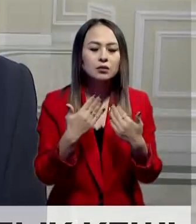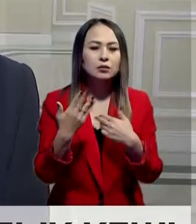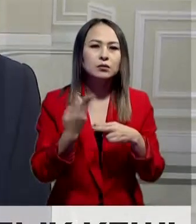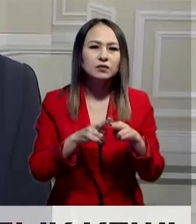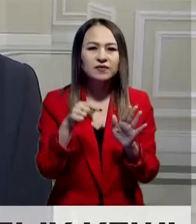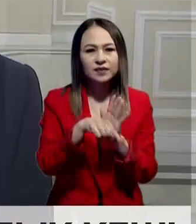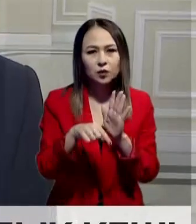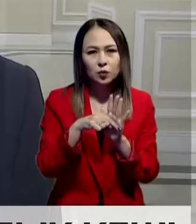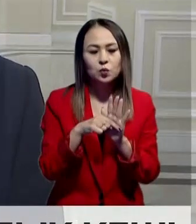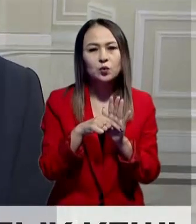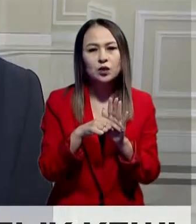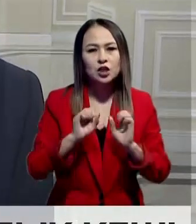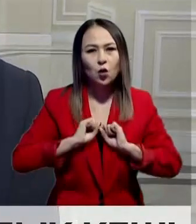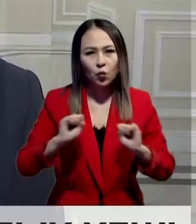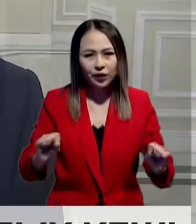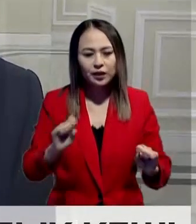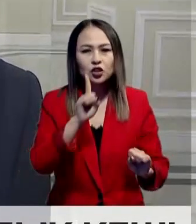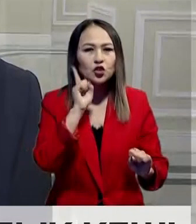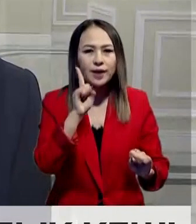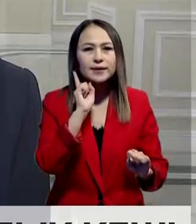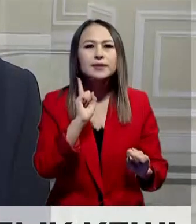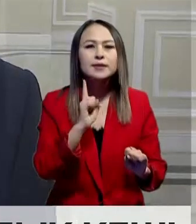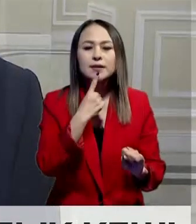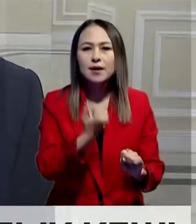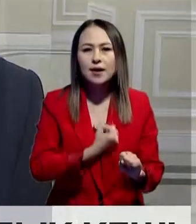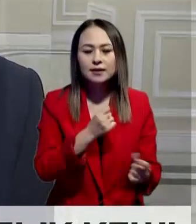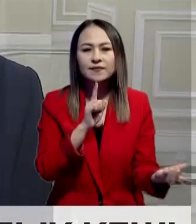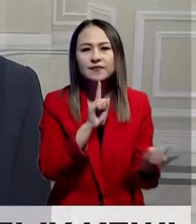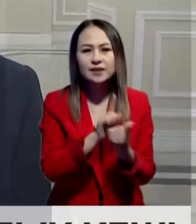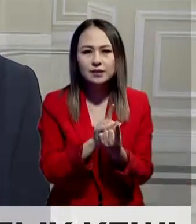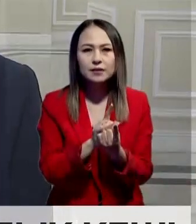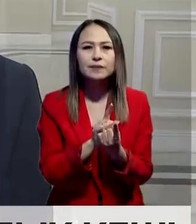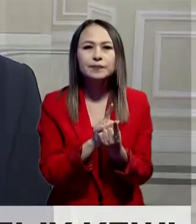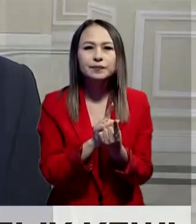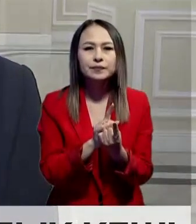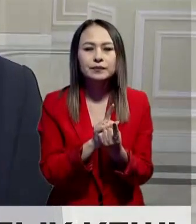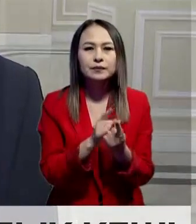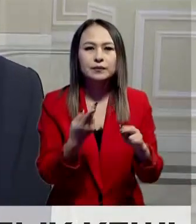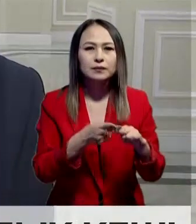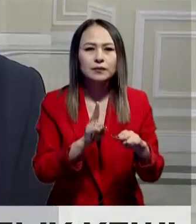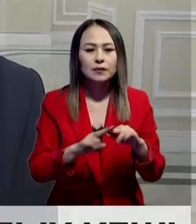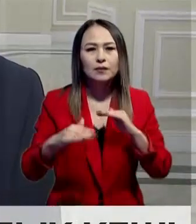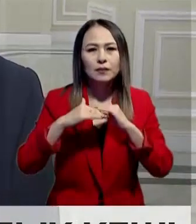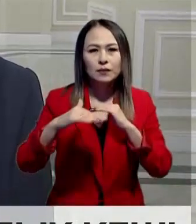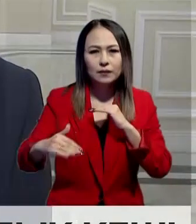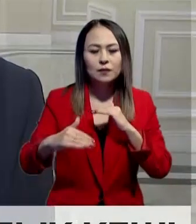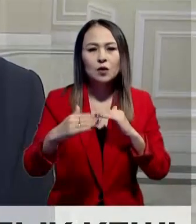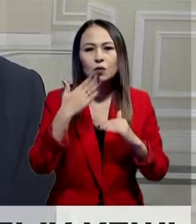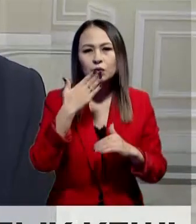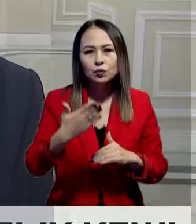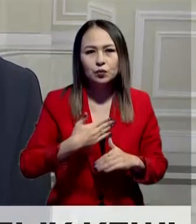ішінде жауынгерлермен, жас сарбаздармен кездесіп, осы отан туралы, отанды